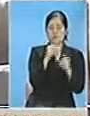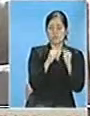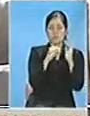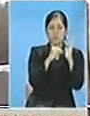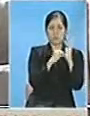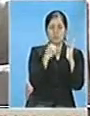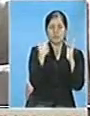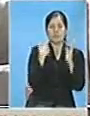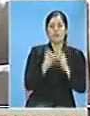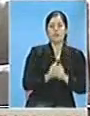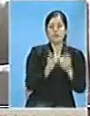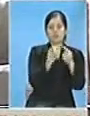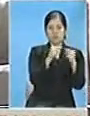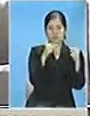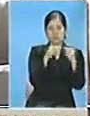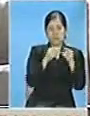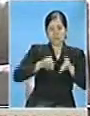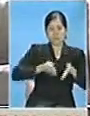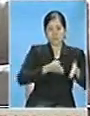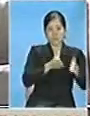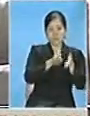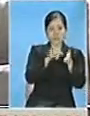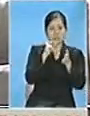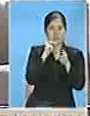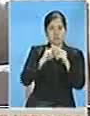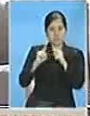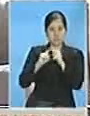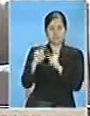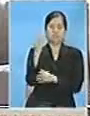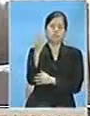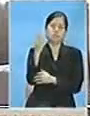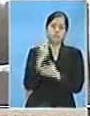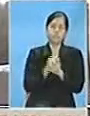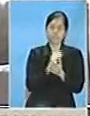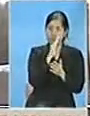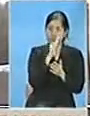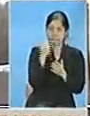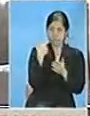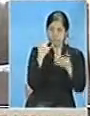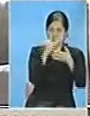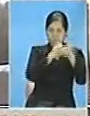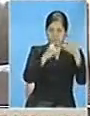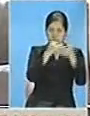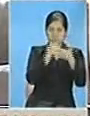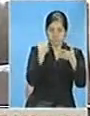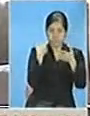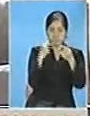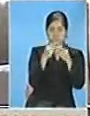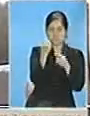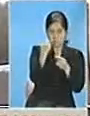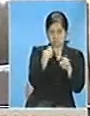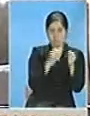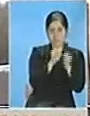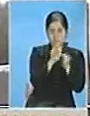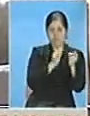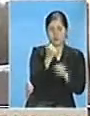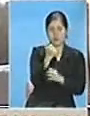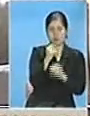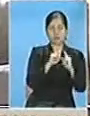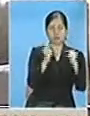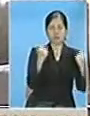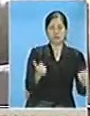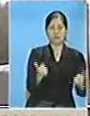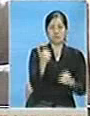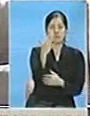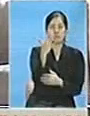โปรไฟล์ของคลองเลยเพราะไม่มีเมื่อไหร่มีนะครับท่านเอาไอ้ระบบเมื่อตะเกียนะครับมาพูดน่ะได้ไม่มีปัญหาท่านทำทั้ง